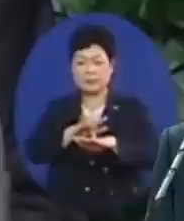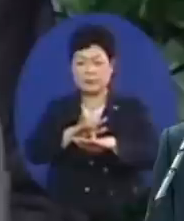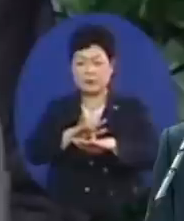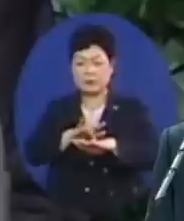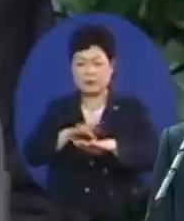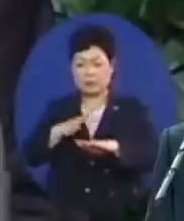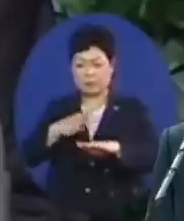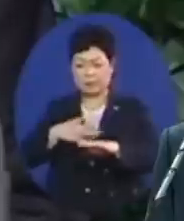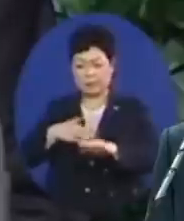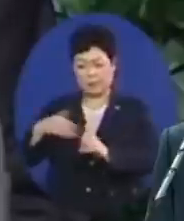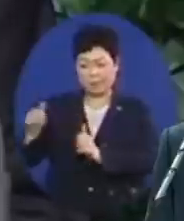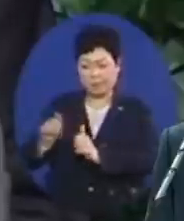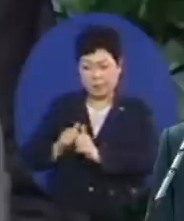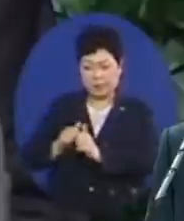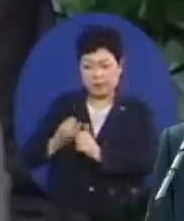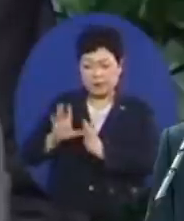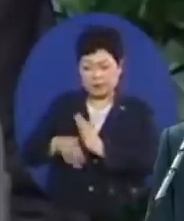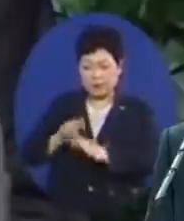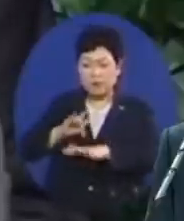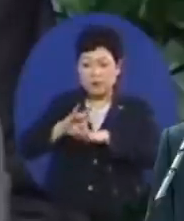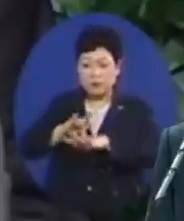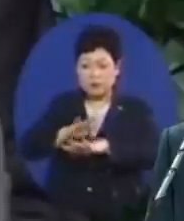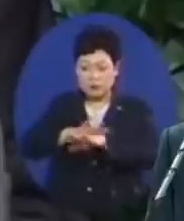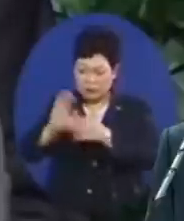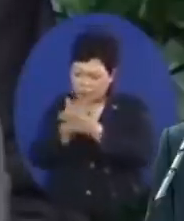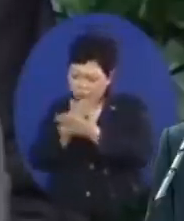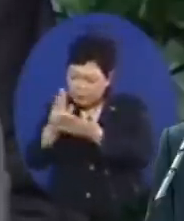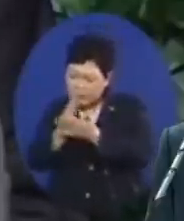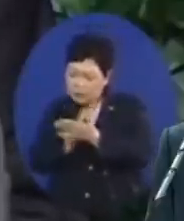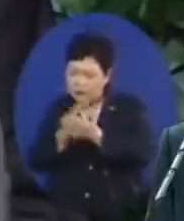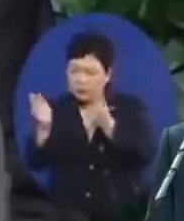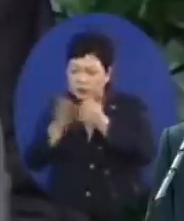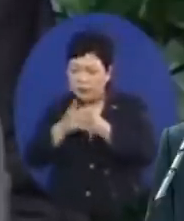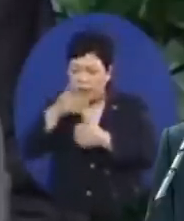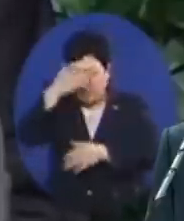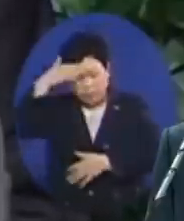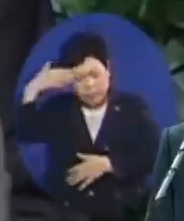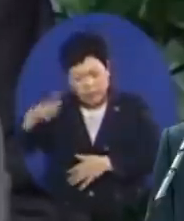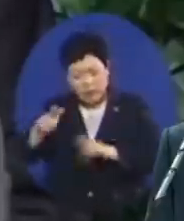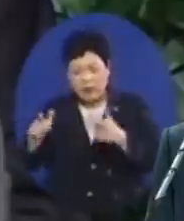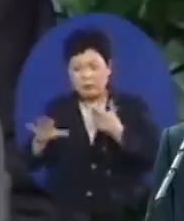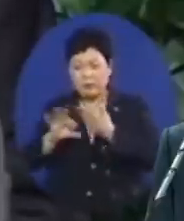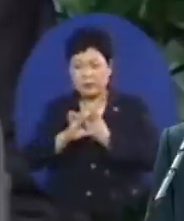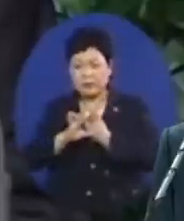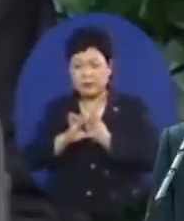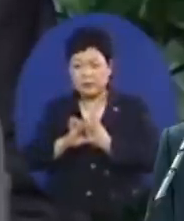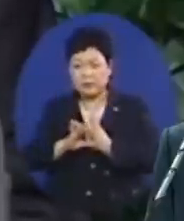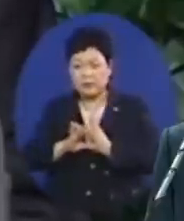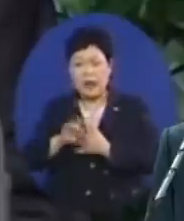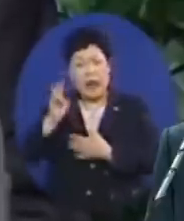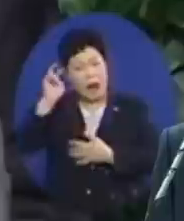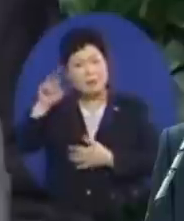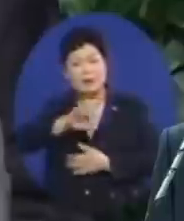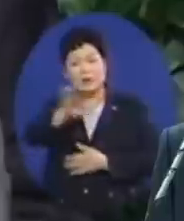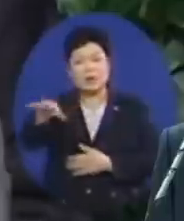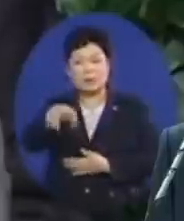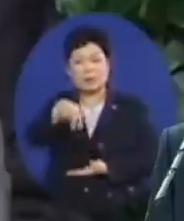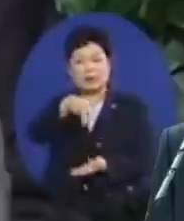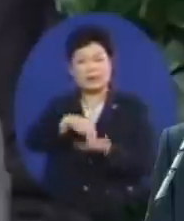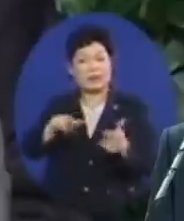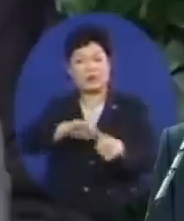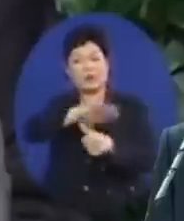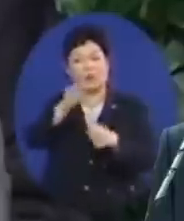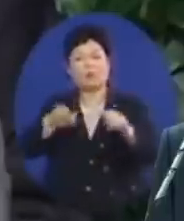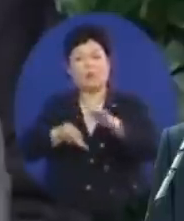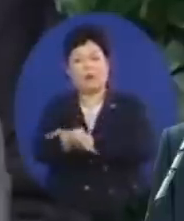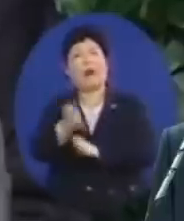왔는데, 마침 그때 귀신을 잘 분별했기에 다행이지, 분별 못 했으면 오늘 여러분 앞에 안 서있고, 제 공동묘지가 있을